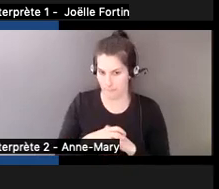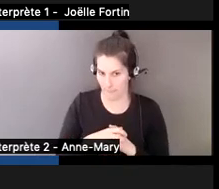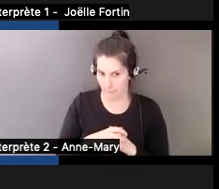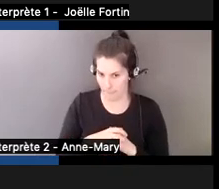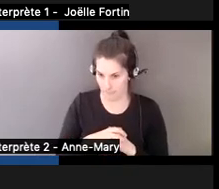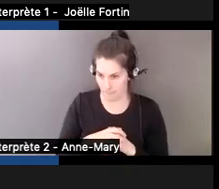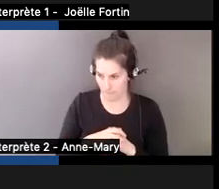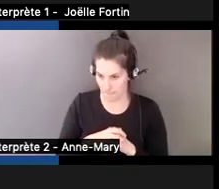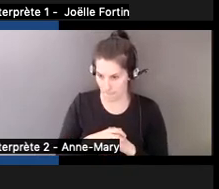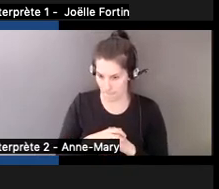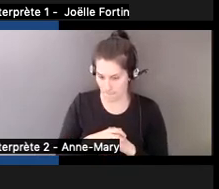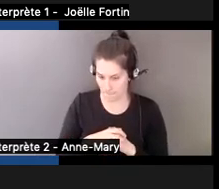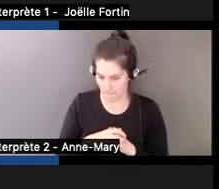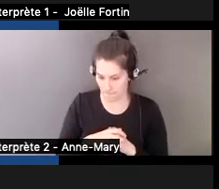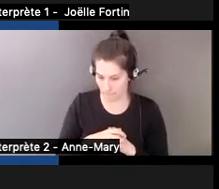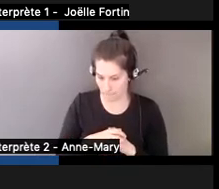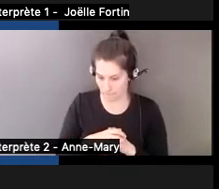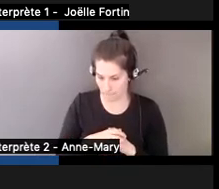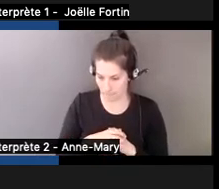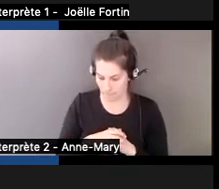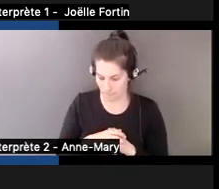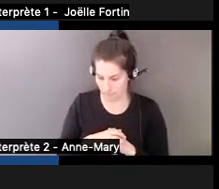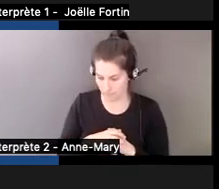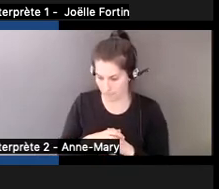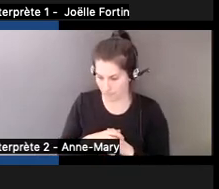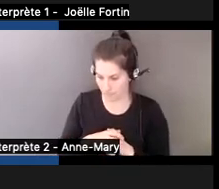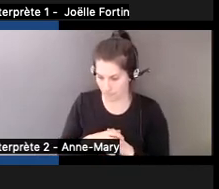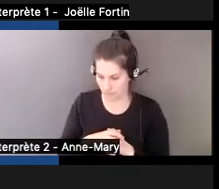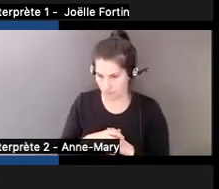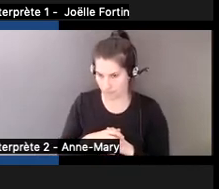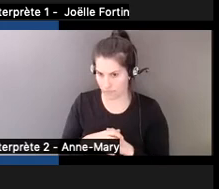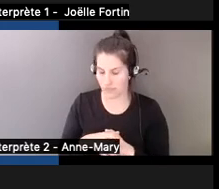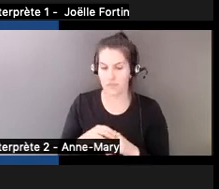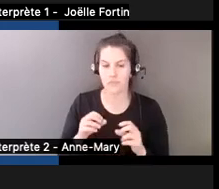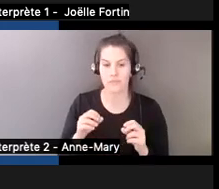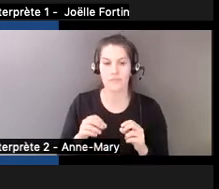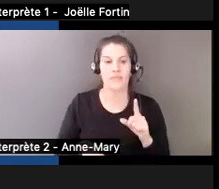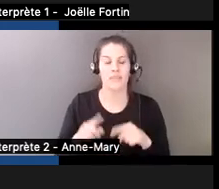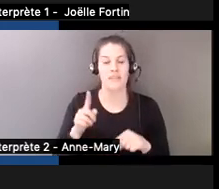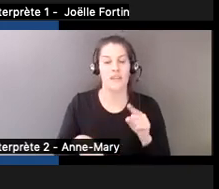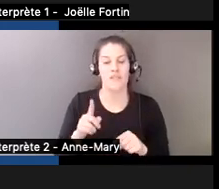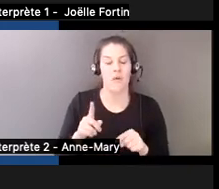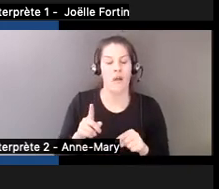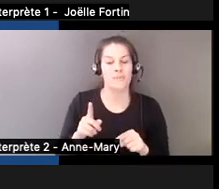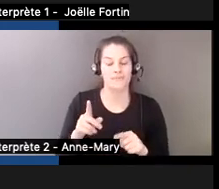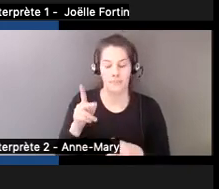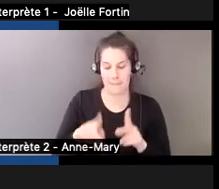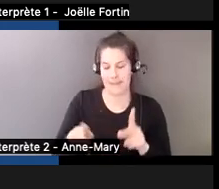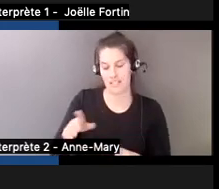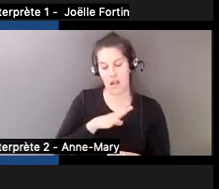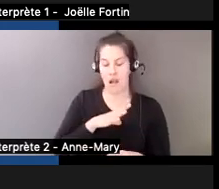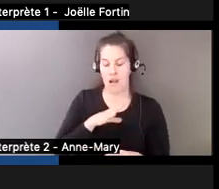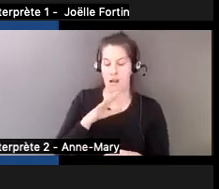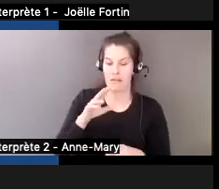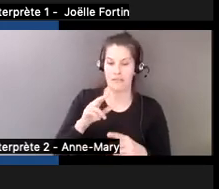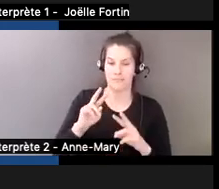vraiment à dire, OK, la personne est atteinte de la maladie, on va déplacer la personne. Mais est-ce que vous aidez des